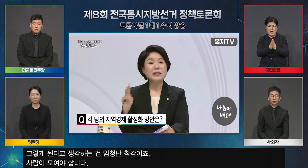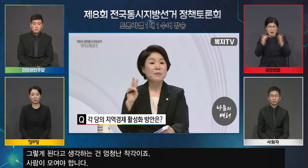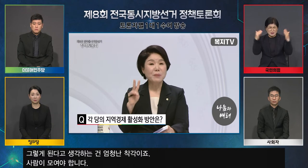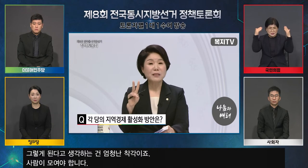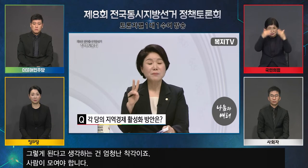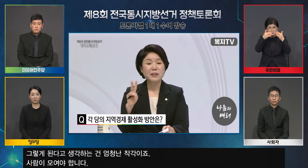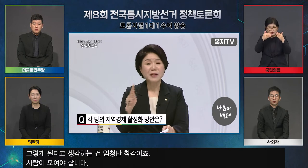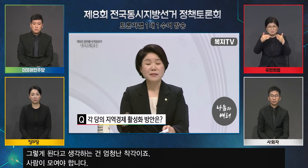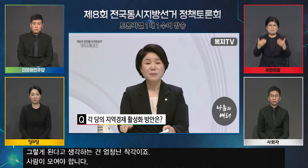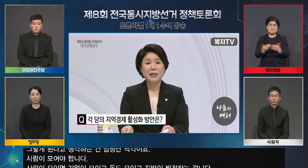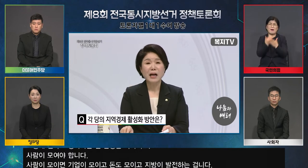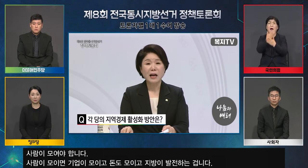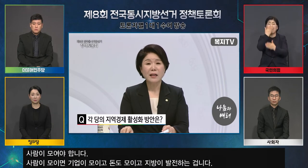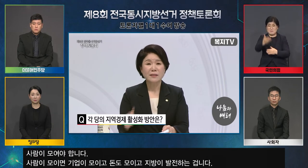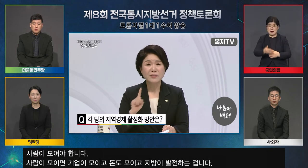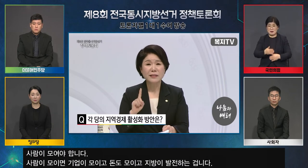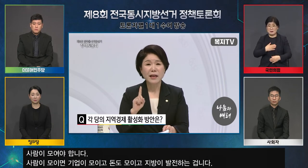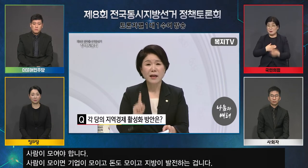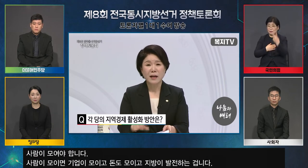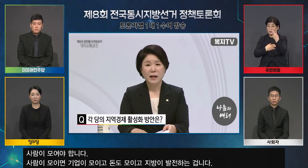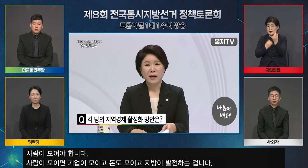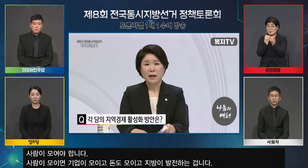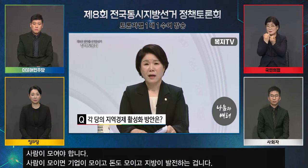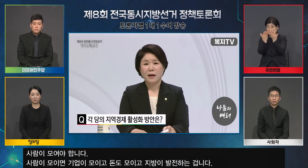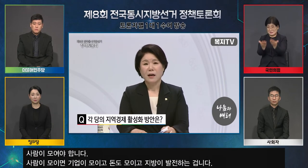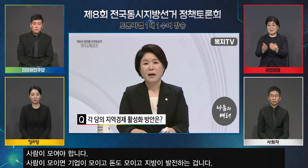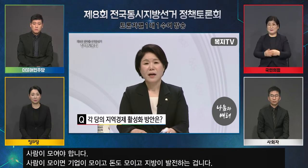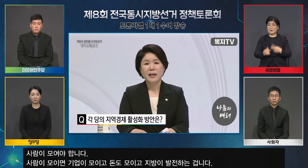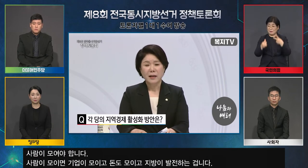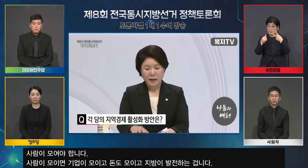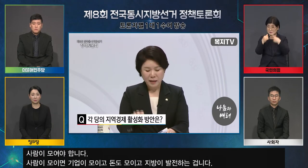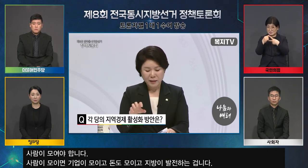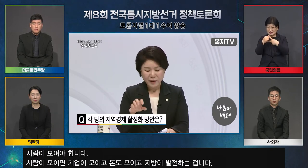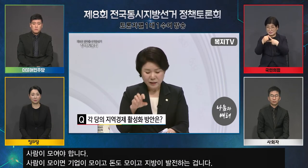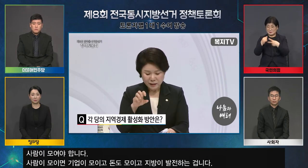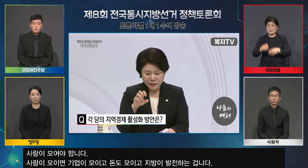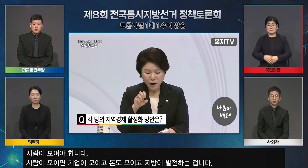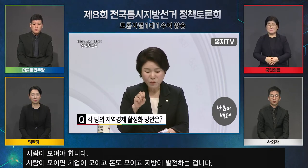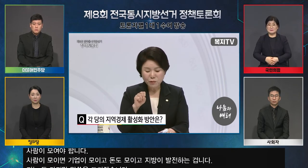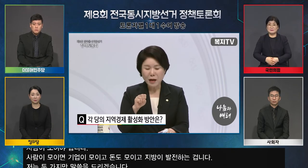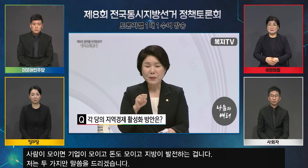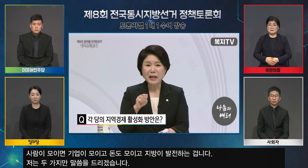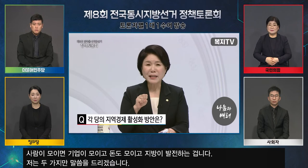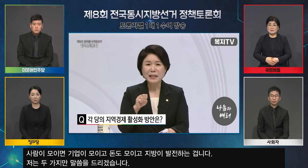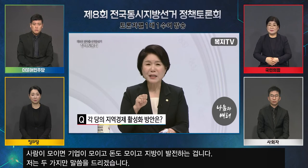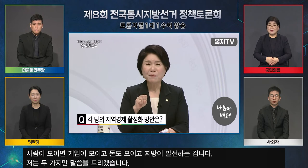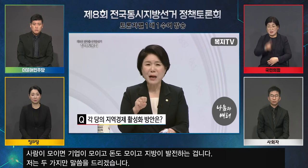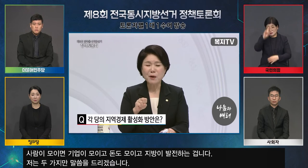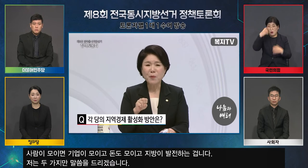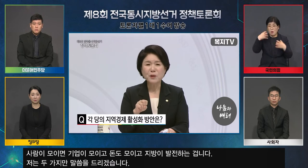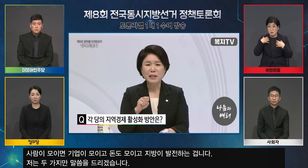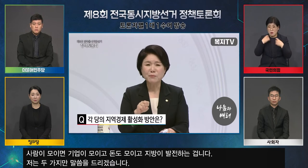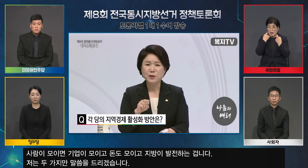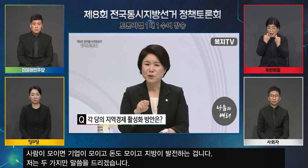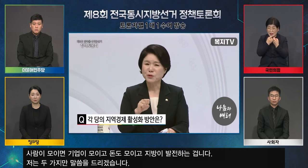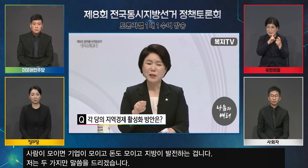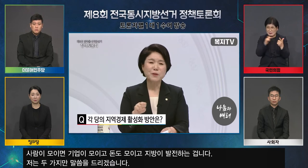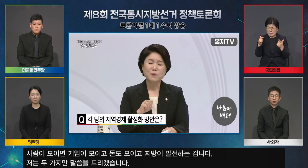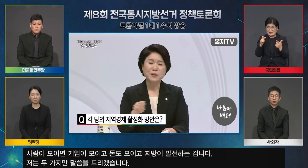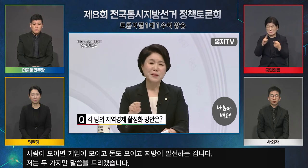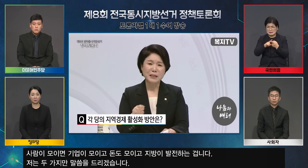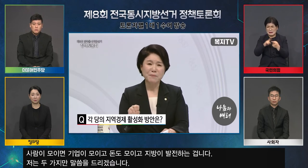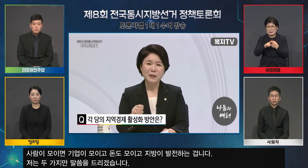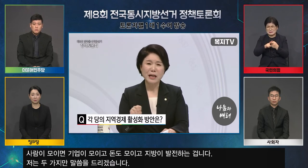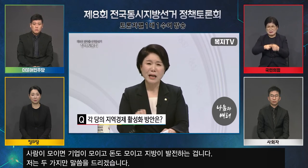저는 두 가지만 말씀드리겠습니다. 첫째, 정부가 민간이 발목을 잡는